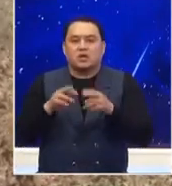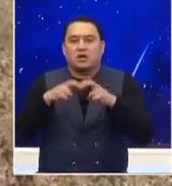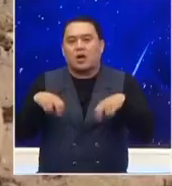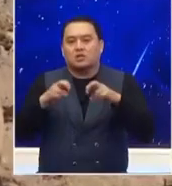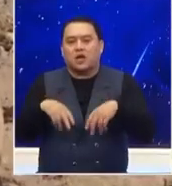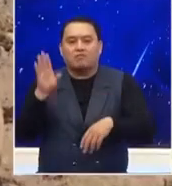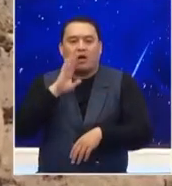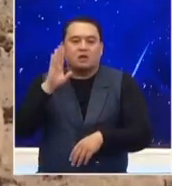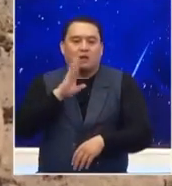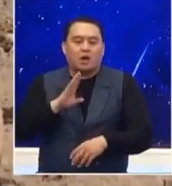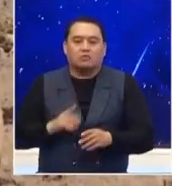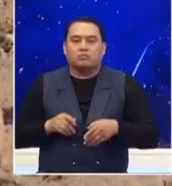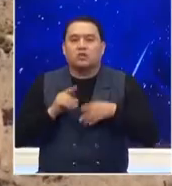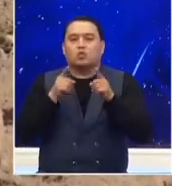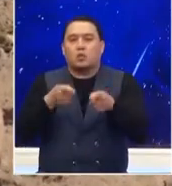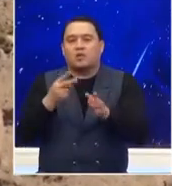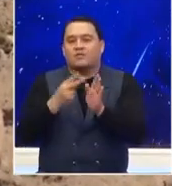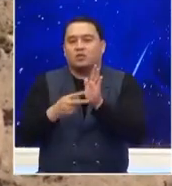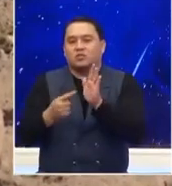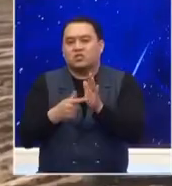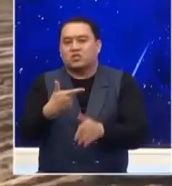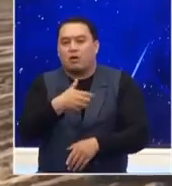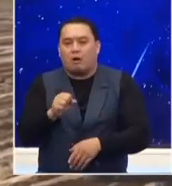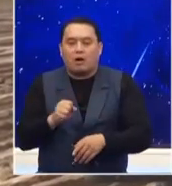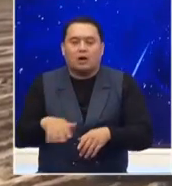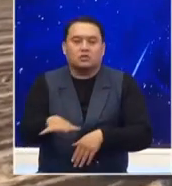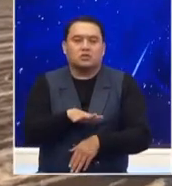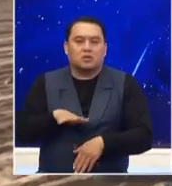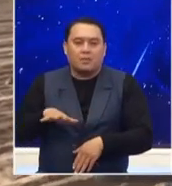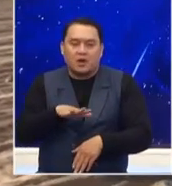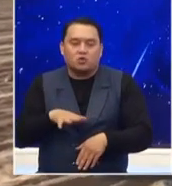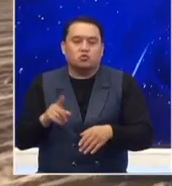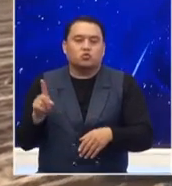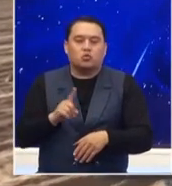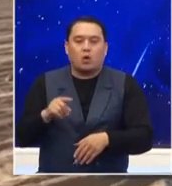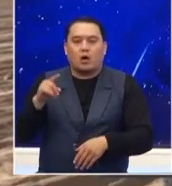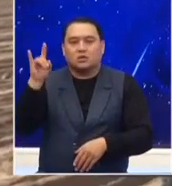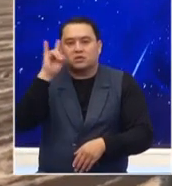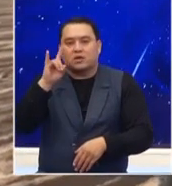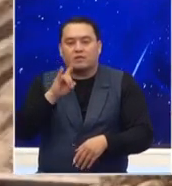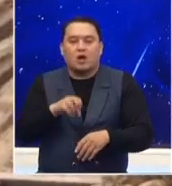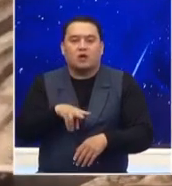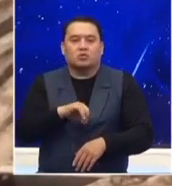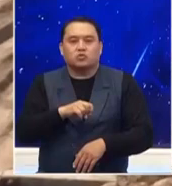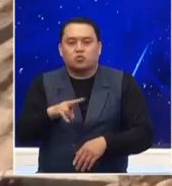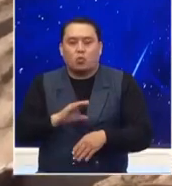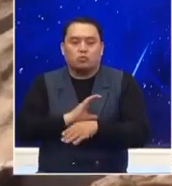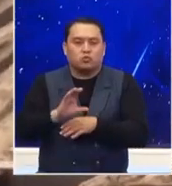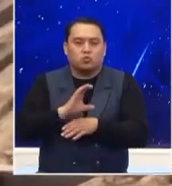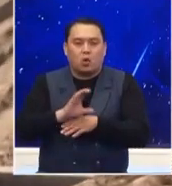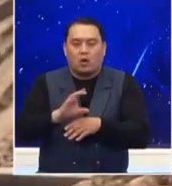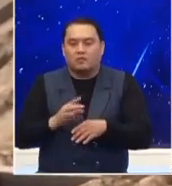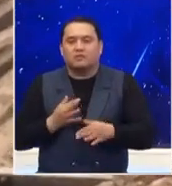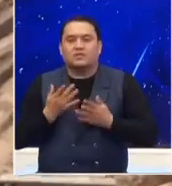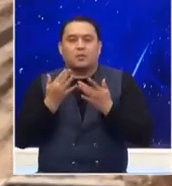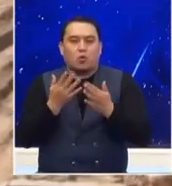рассмотрения. Вода по каналам поступает на 28 тысяч гектарах орошаемых земель. Учитывая, что Аксуйский сахарный завод выходит на полную мощность.